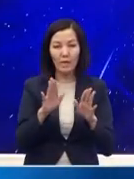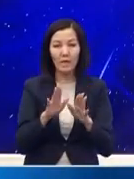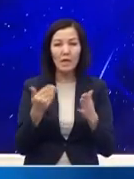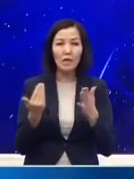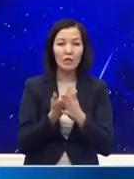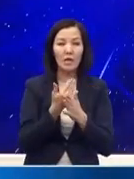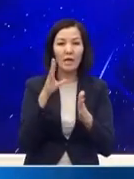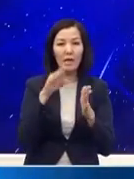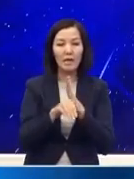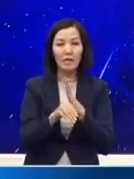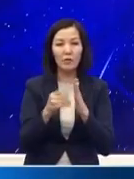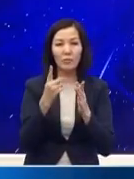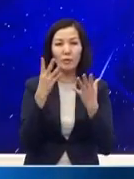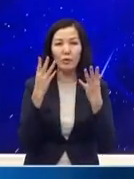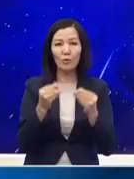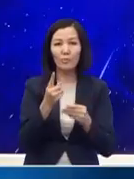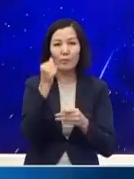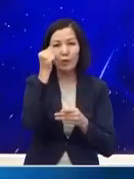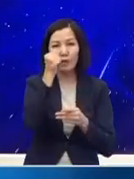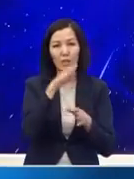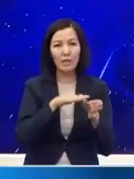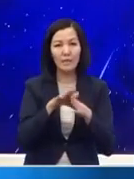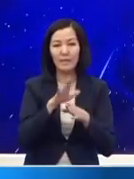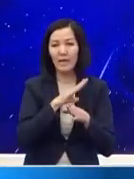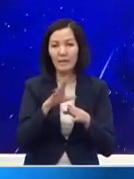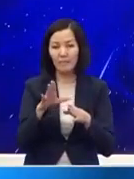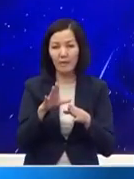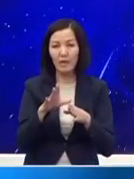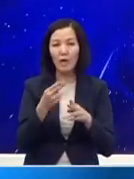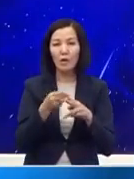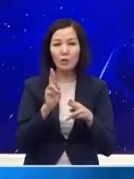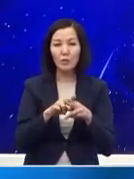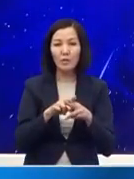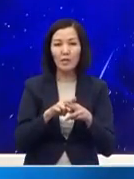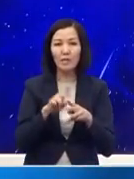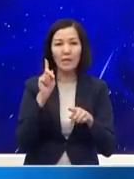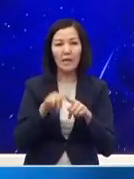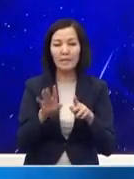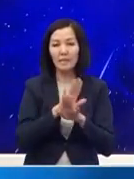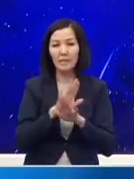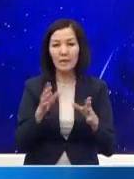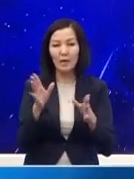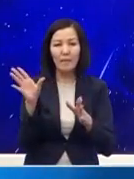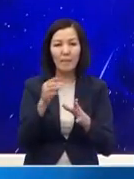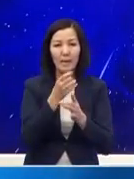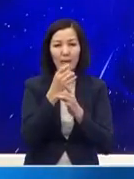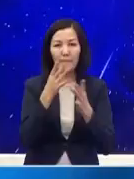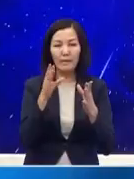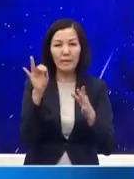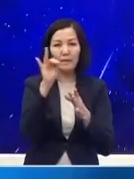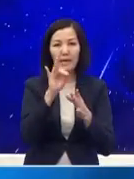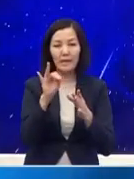енгізу бір күнде ия болмаса, тіпті бір жылда іске аса қоятын жұмыс емес. Әйтпесе асығыстық бүкіл мәдениетімізге және